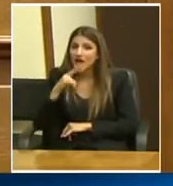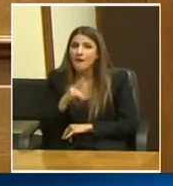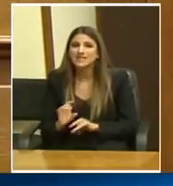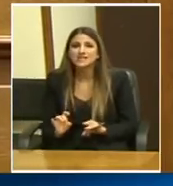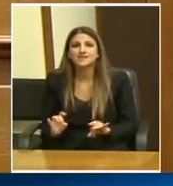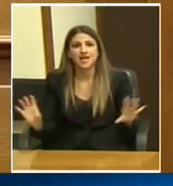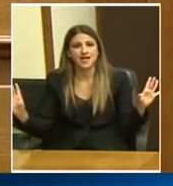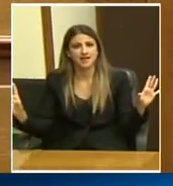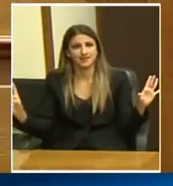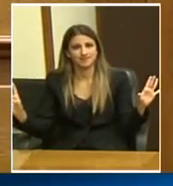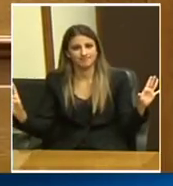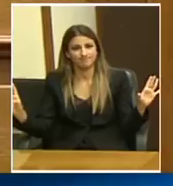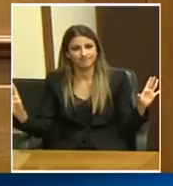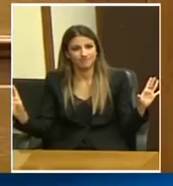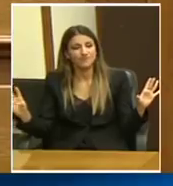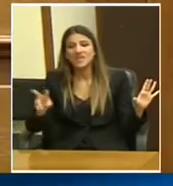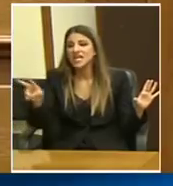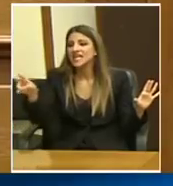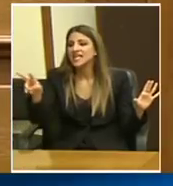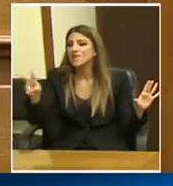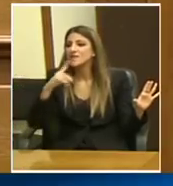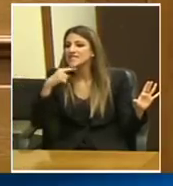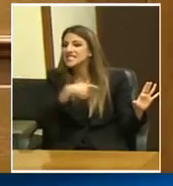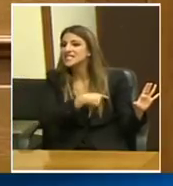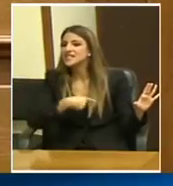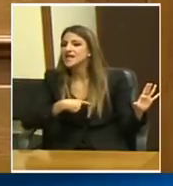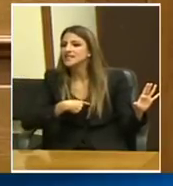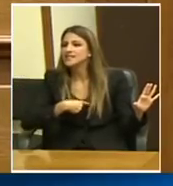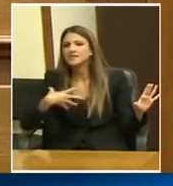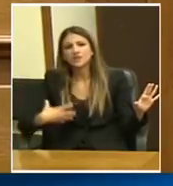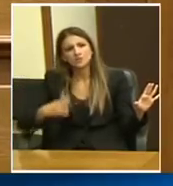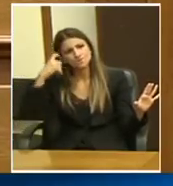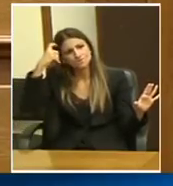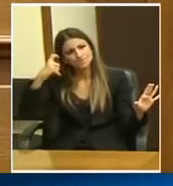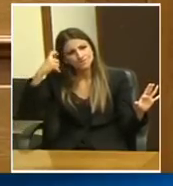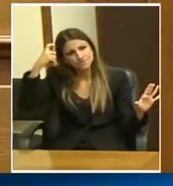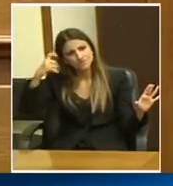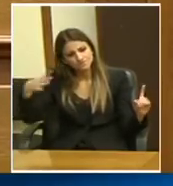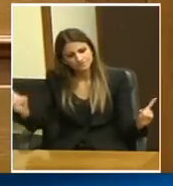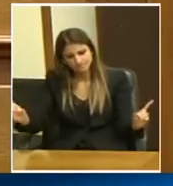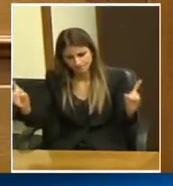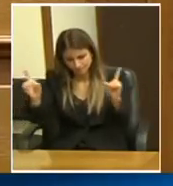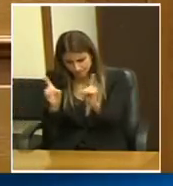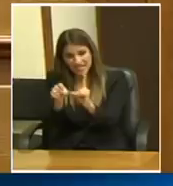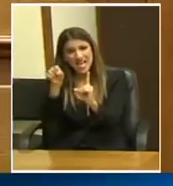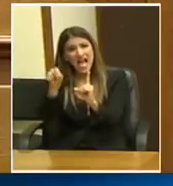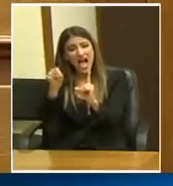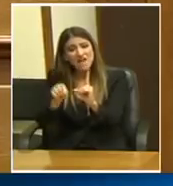της αντιπολίτευσης. Απλώς βρέθηκαν επιτέλους 2 ηγέτες με λίγο μυαλό στο κεφάλι τους για να θέσουν